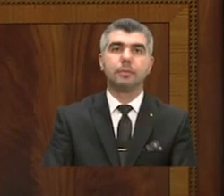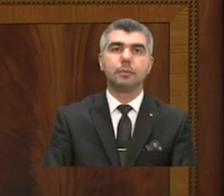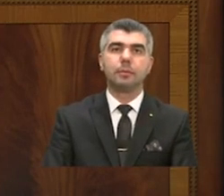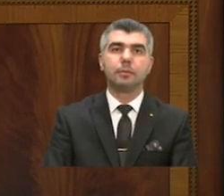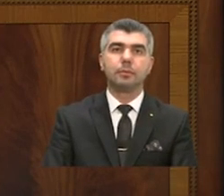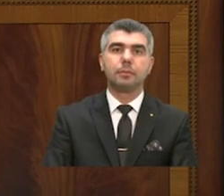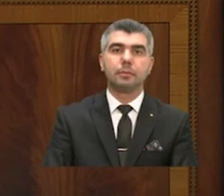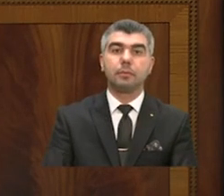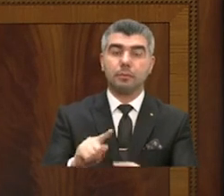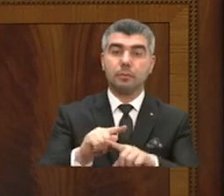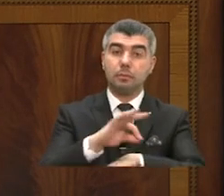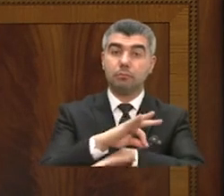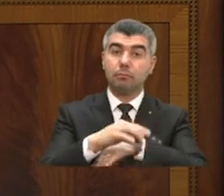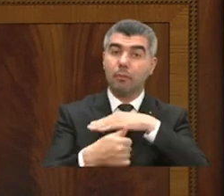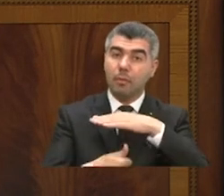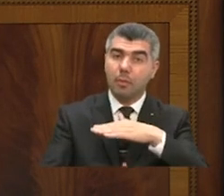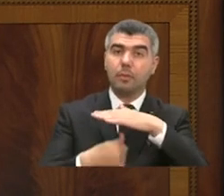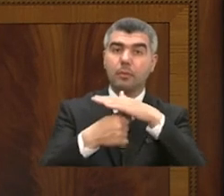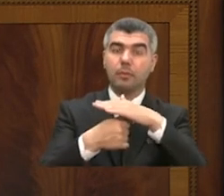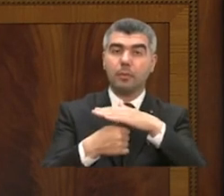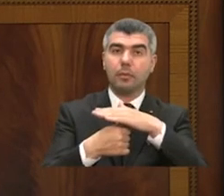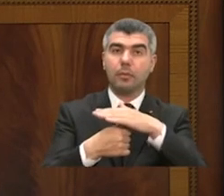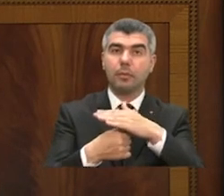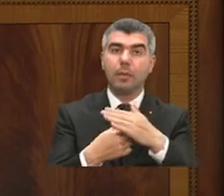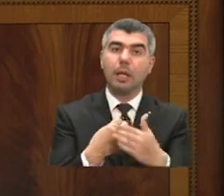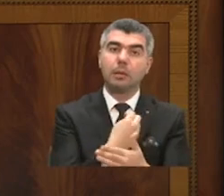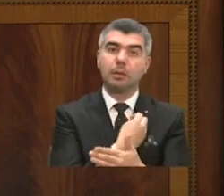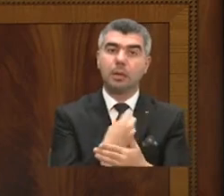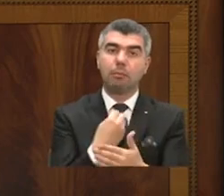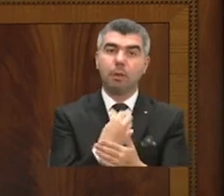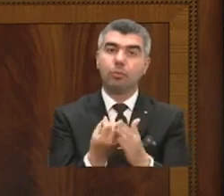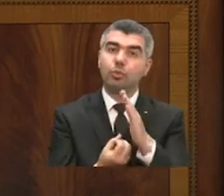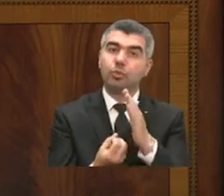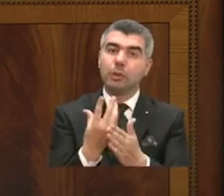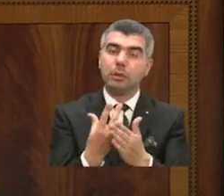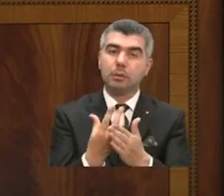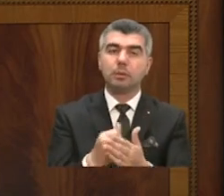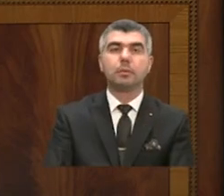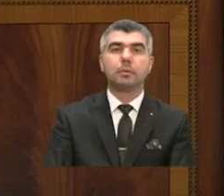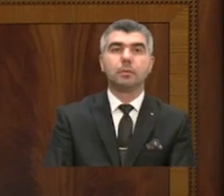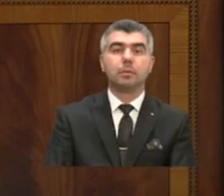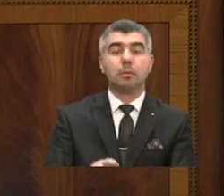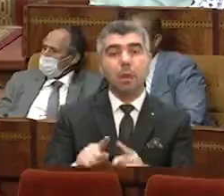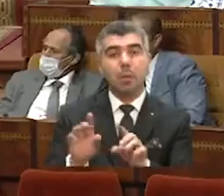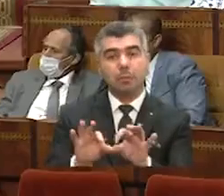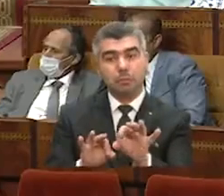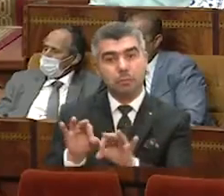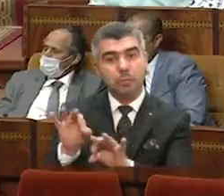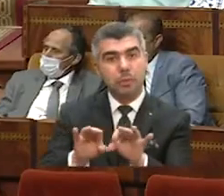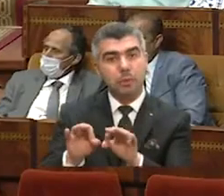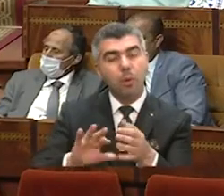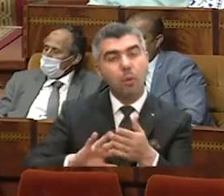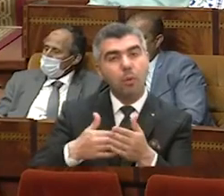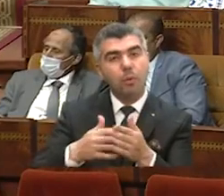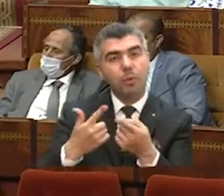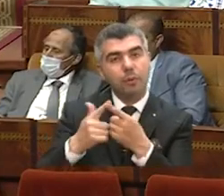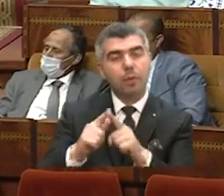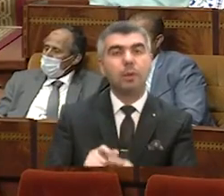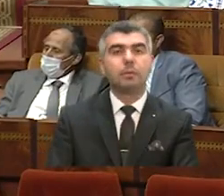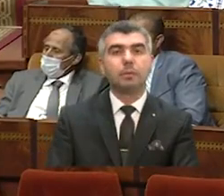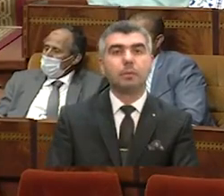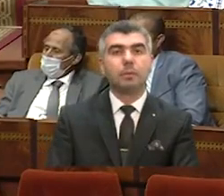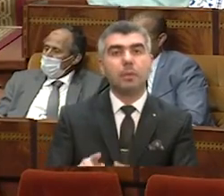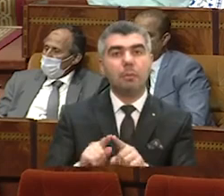هيئة للصحة، حيث ستعمل هذه المؤسسة الاستراتيجية الهامة على تقنين